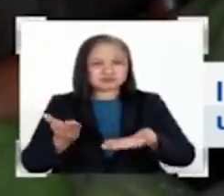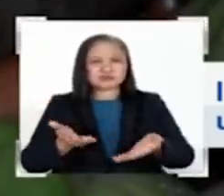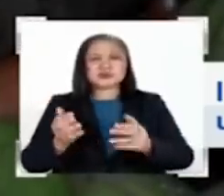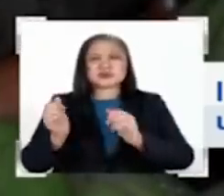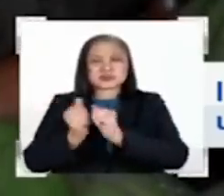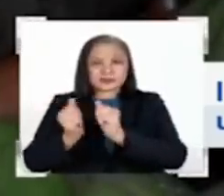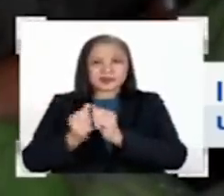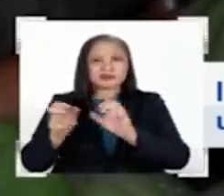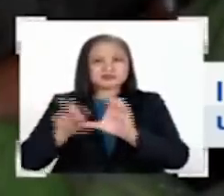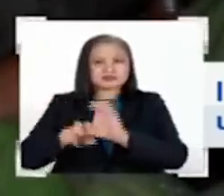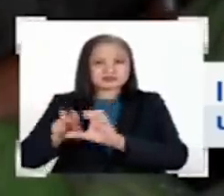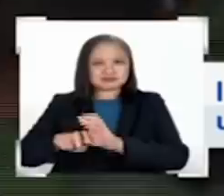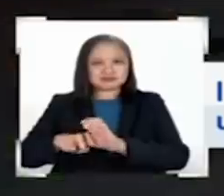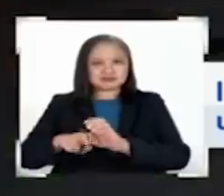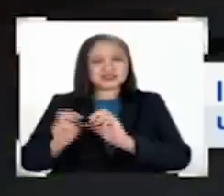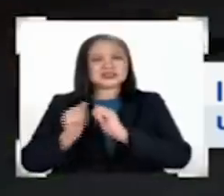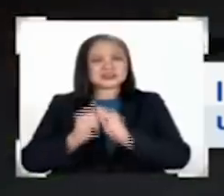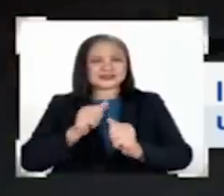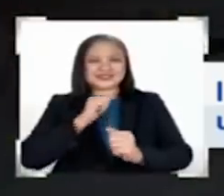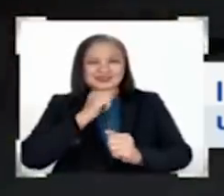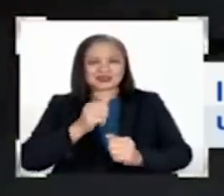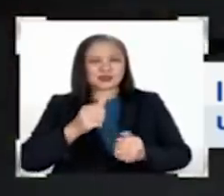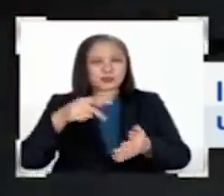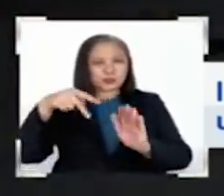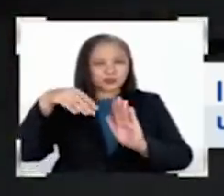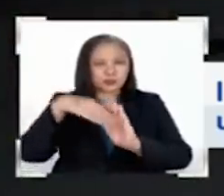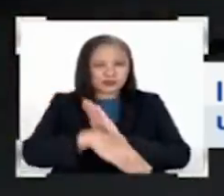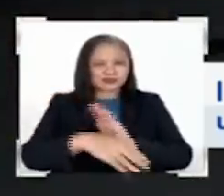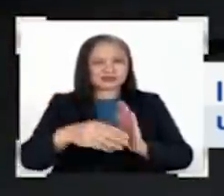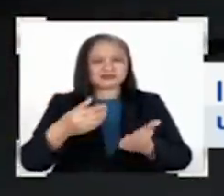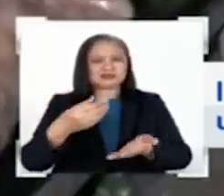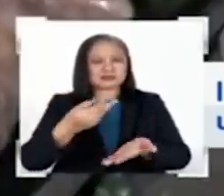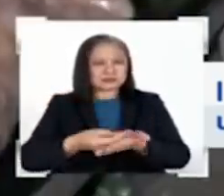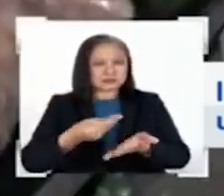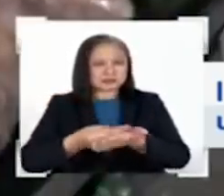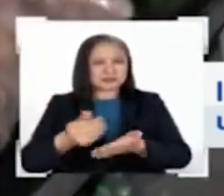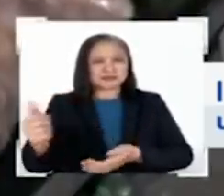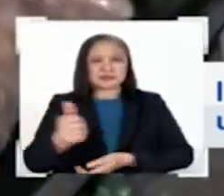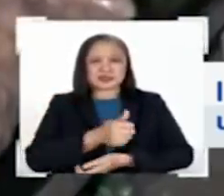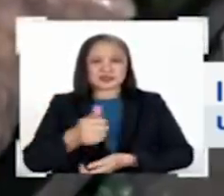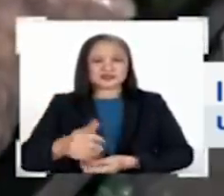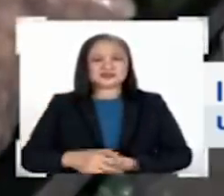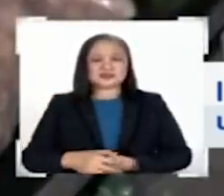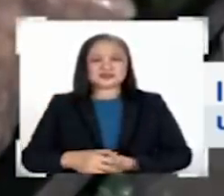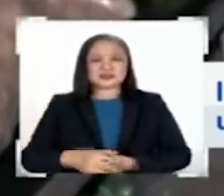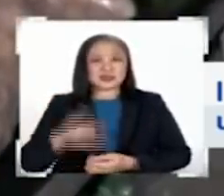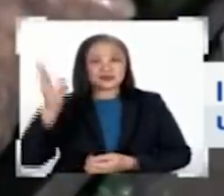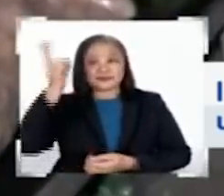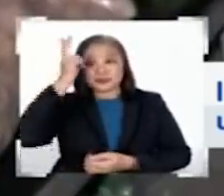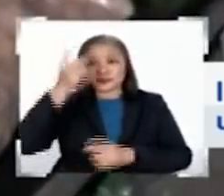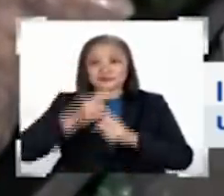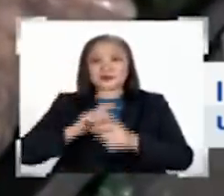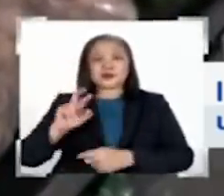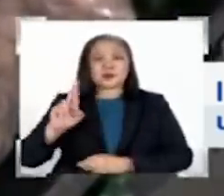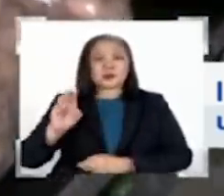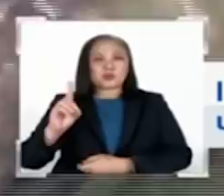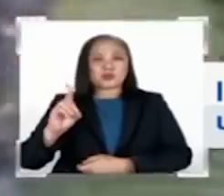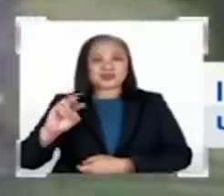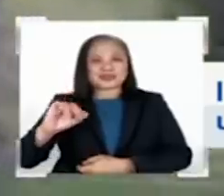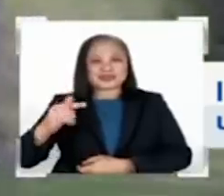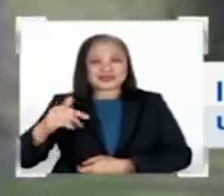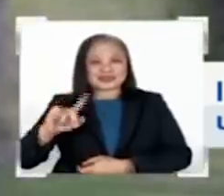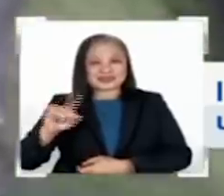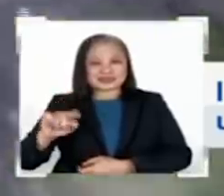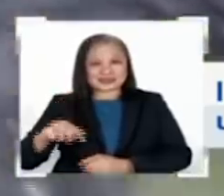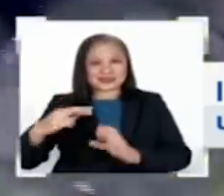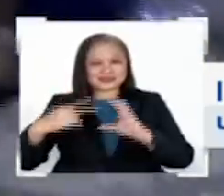kaming kasabay para hindi lugi sa ano, biyahe. Sa Rodriguez din galing ang gulay na araw-araw ibinibiyahe ni Mang Rodel. Damang-dama na raw niya ang